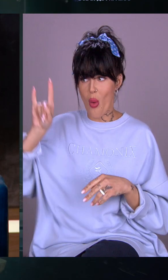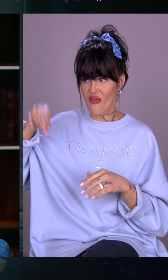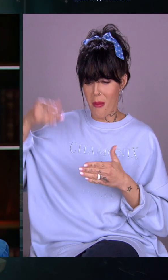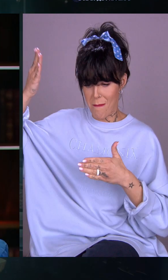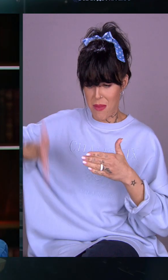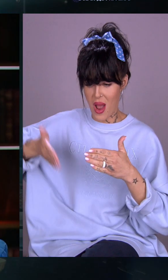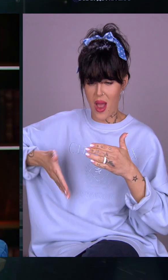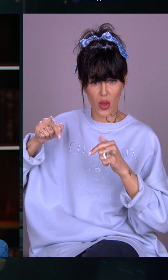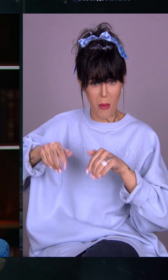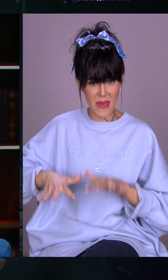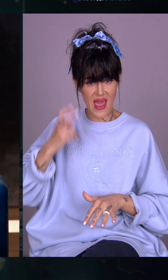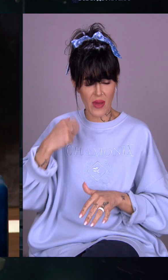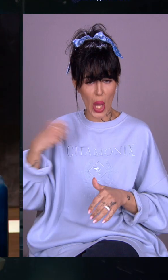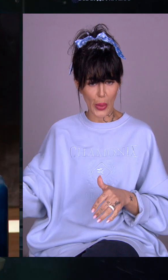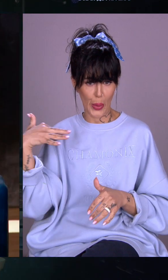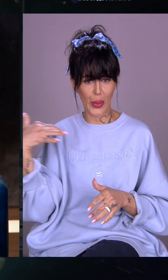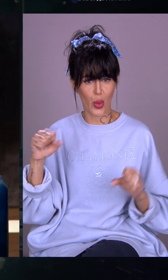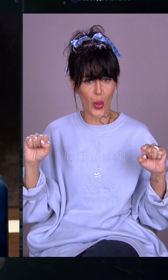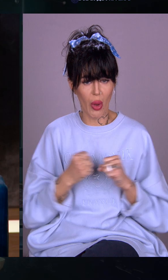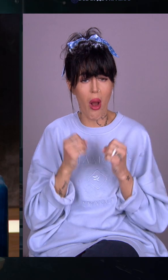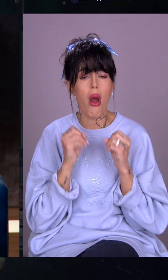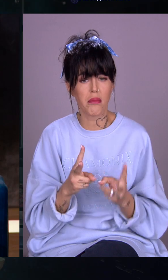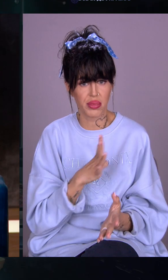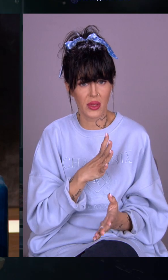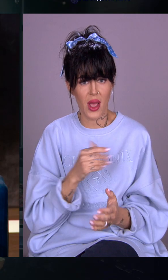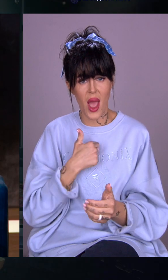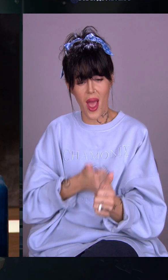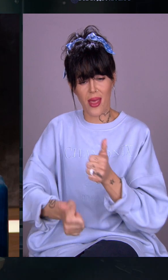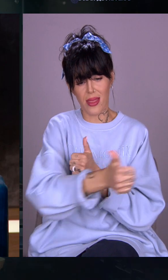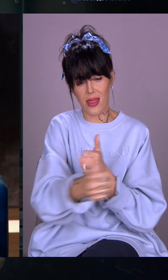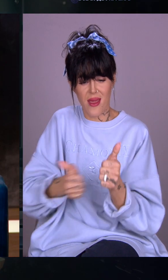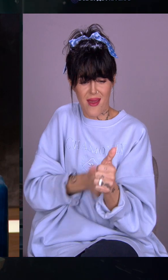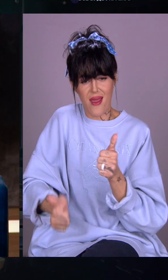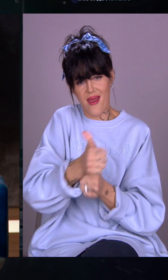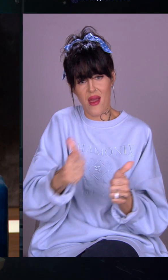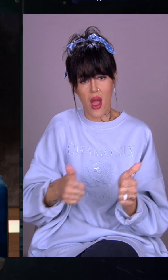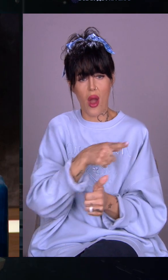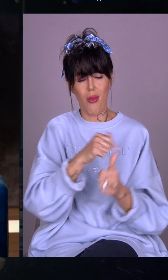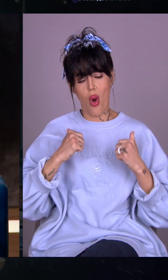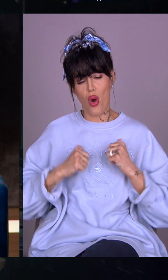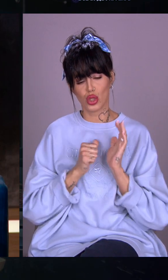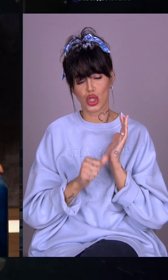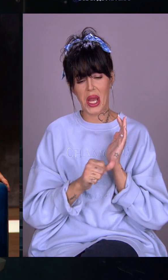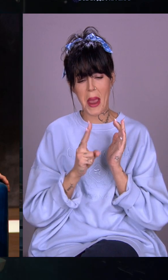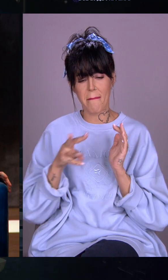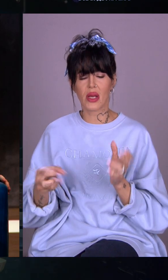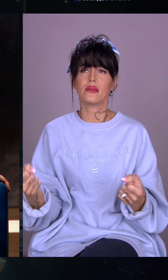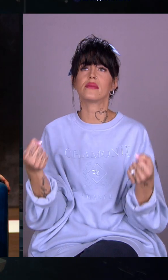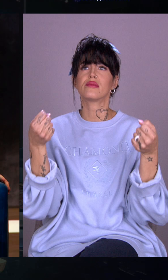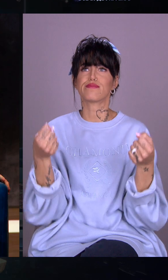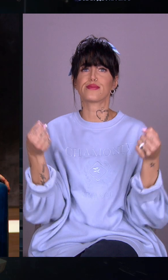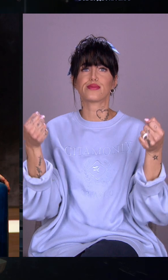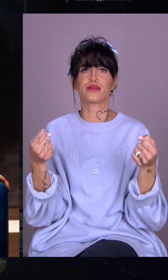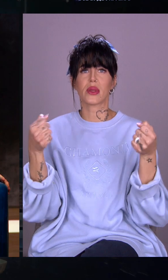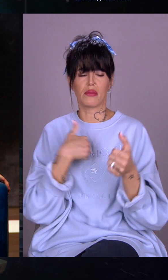Ой, блін. А мені ж весело, я там то обганю його, то ззаді, то обганю, то ззаді. Ну, вже 60 км їде на годину. Ну, там максимум, так. Да. Я так ще очередний